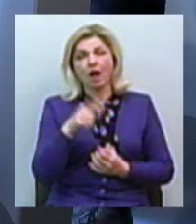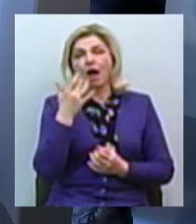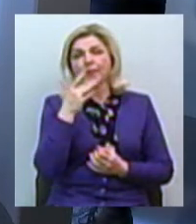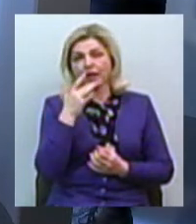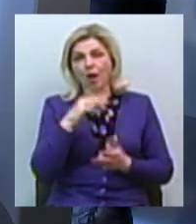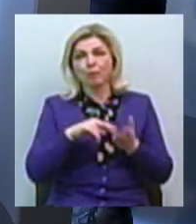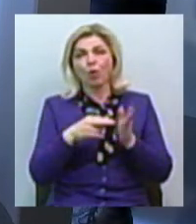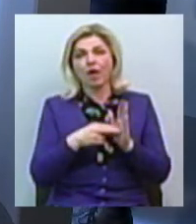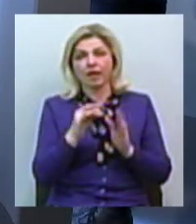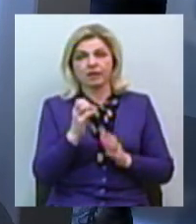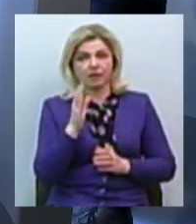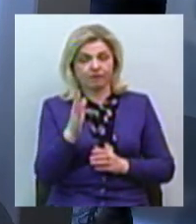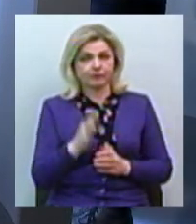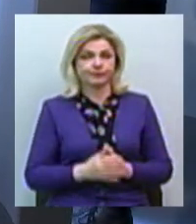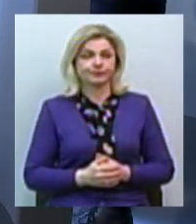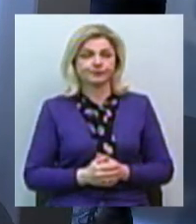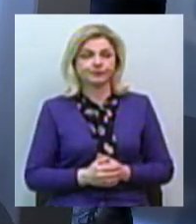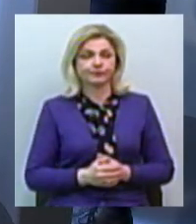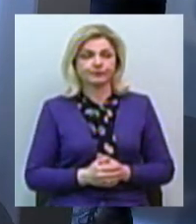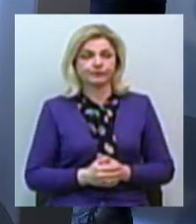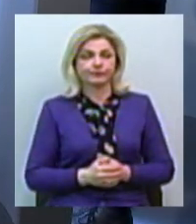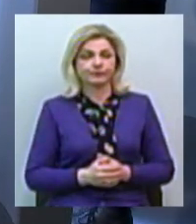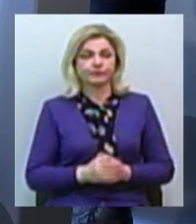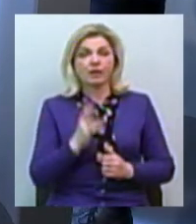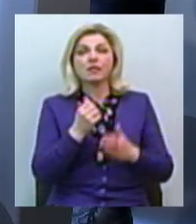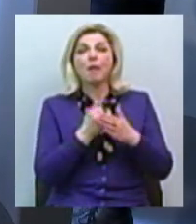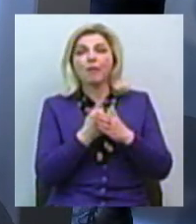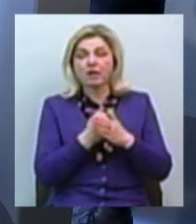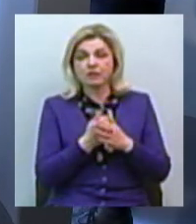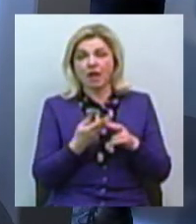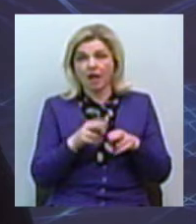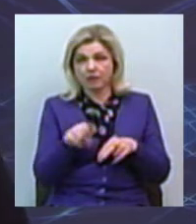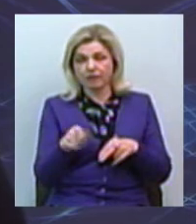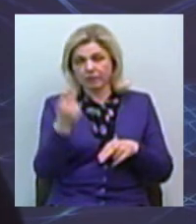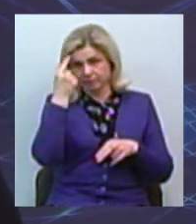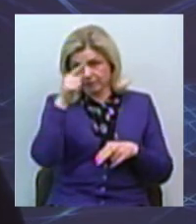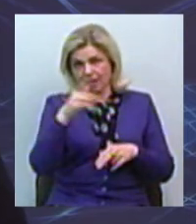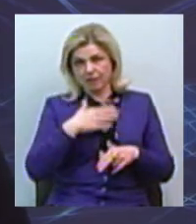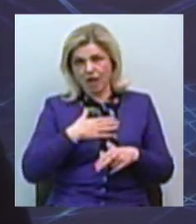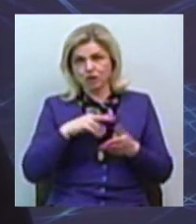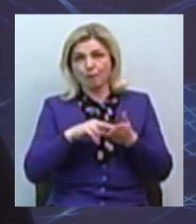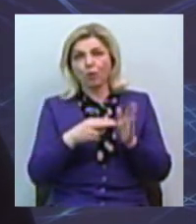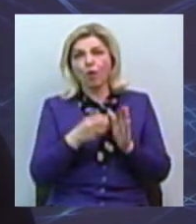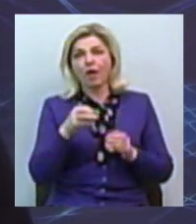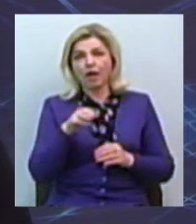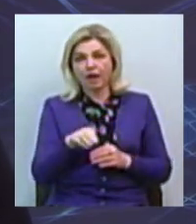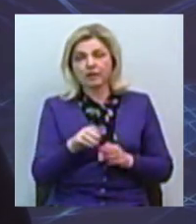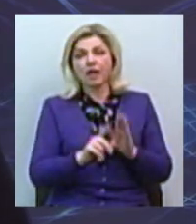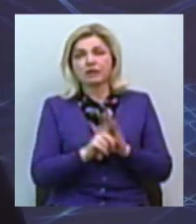україно-американських проєктів. І на базі цього народився, власне, наш проєкт, котрий ми почали